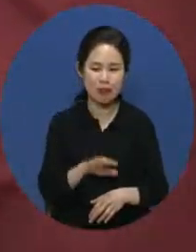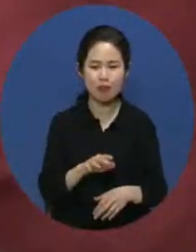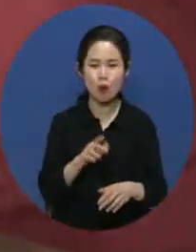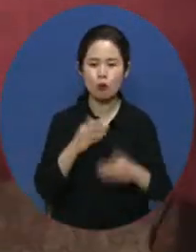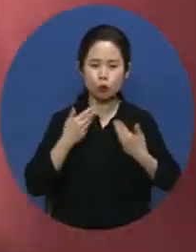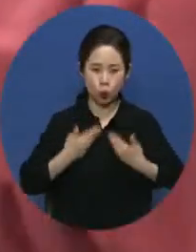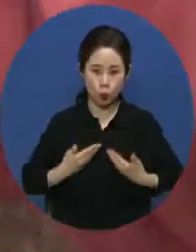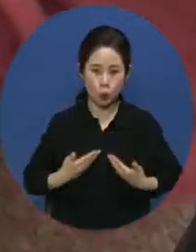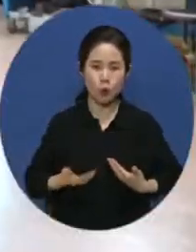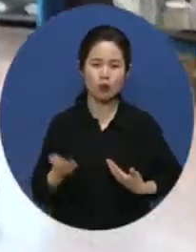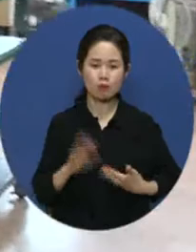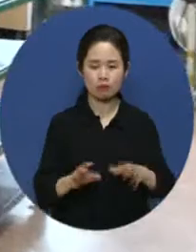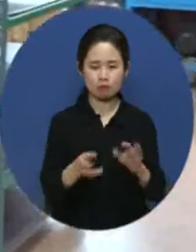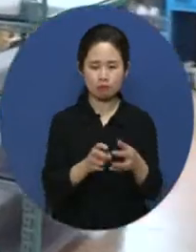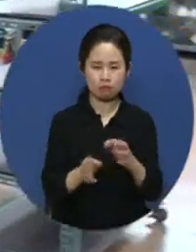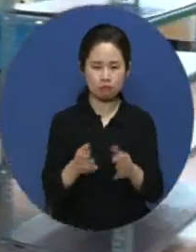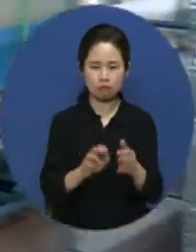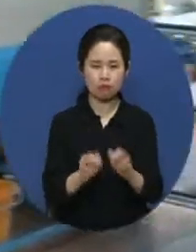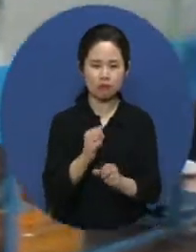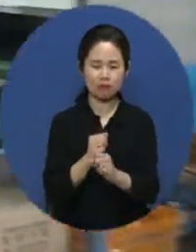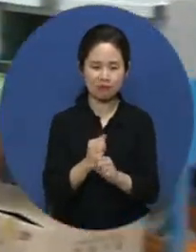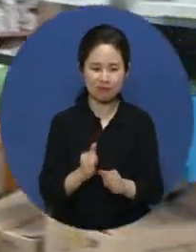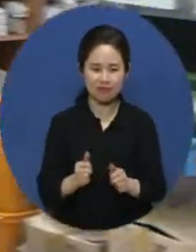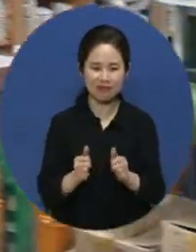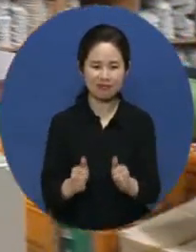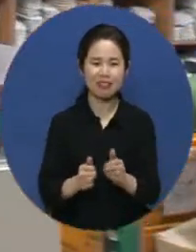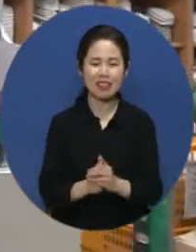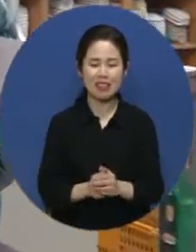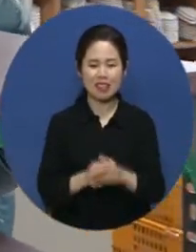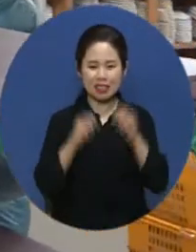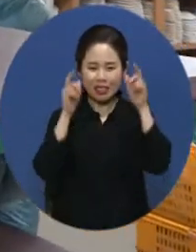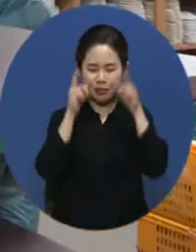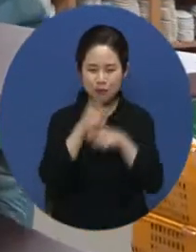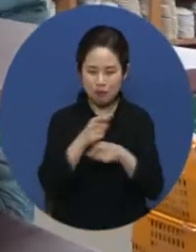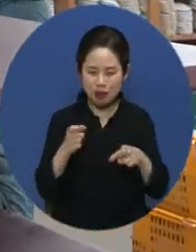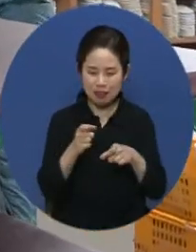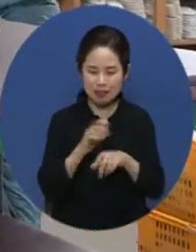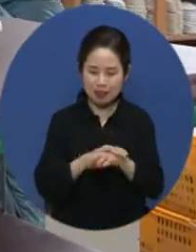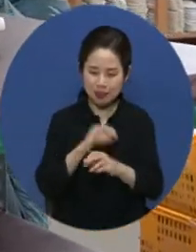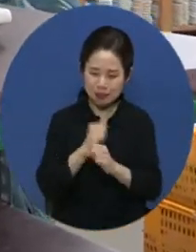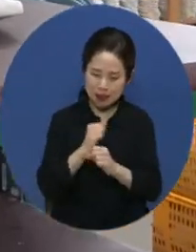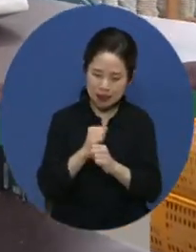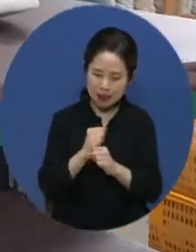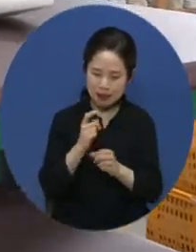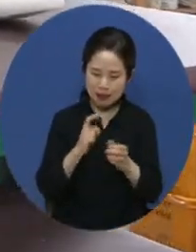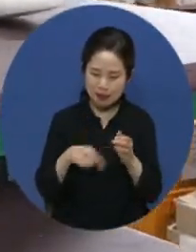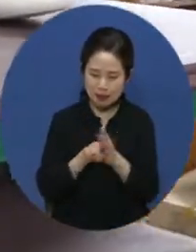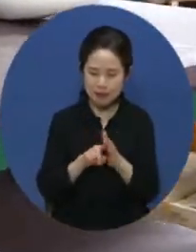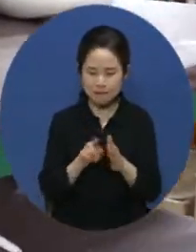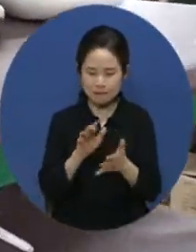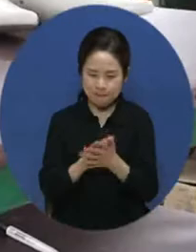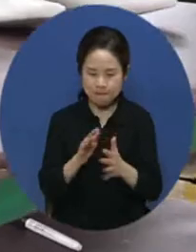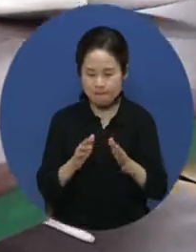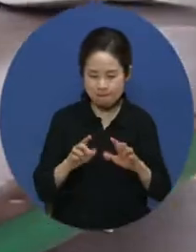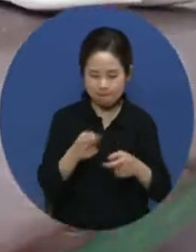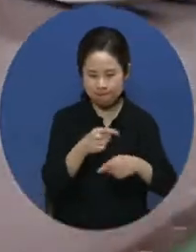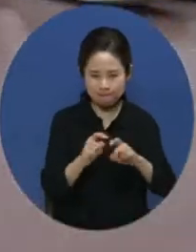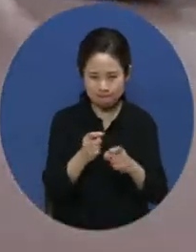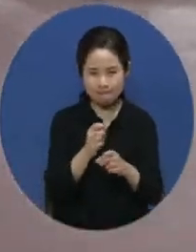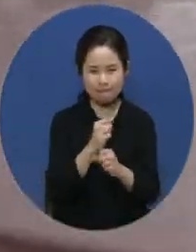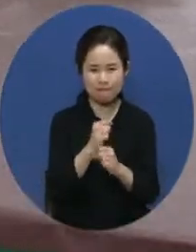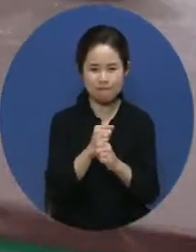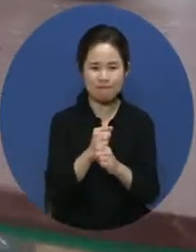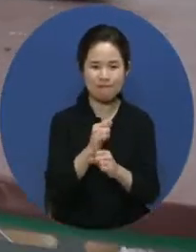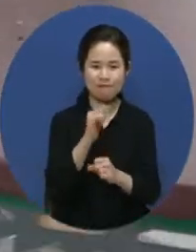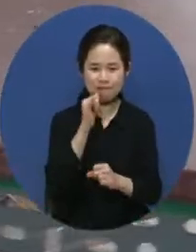치열한데요. 신발에 대한 열정 하나로 모인 사람들인 만큼 더 좋은 신발을 만들기 위한 애정과 노력